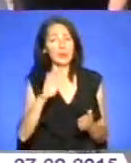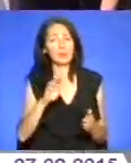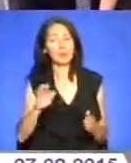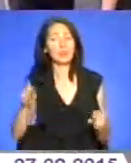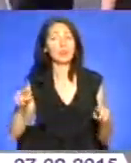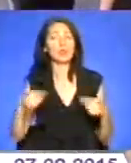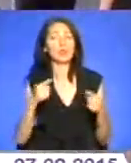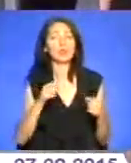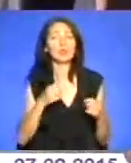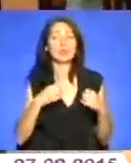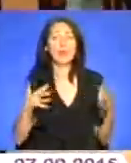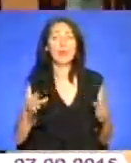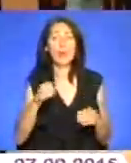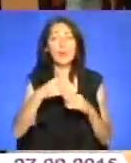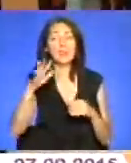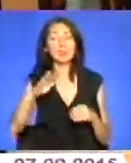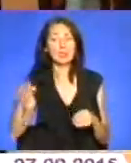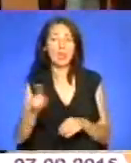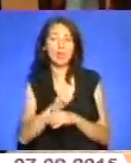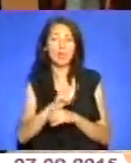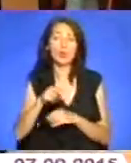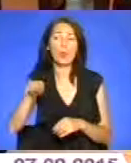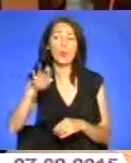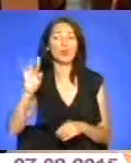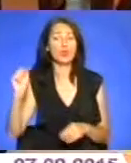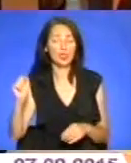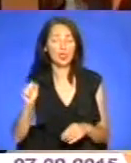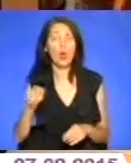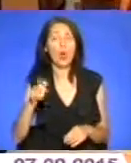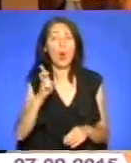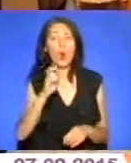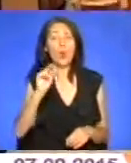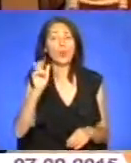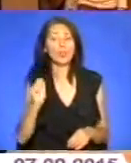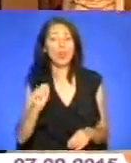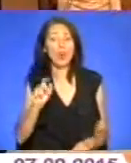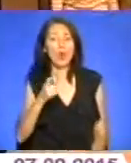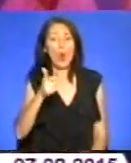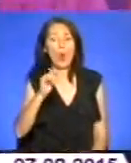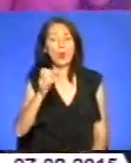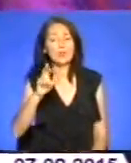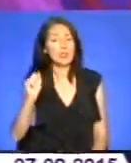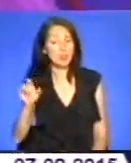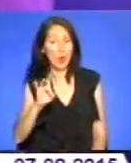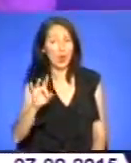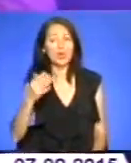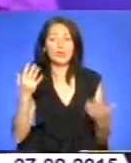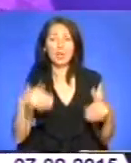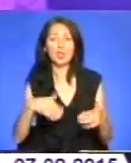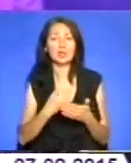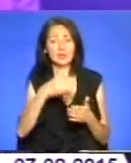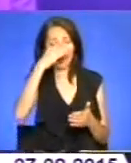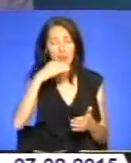15 дітей з Тернопільського, Підволочиського, Бучицького, Чортківського і Гусятинського районів втратили своїх татів. Ангелінці Венегорі з